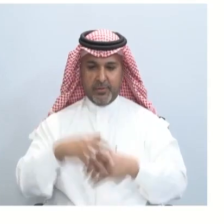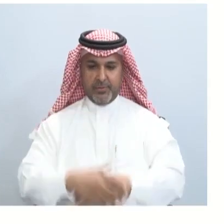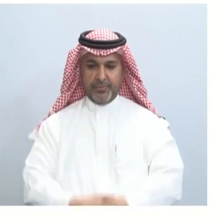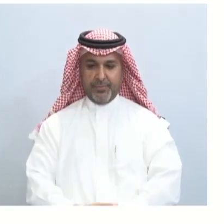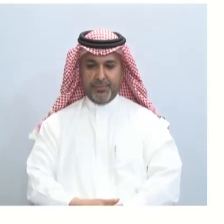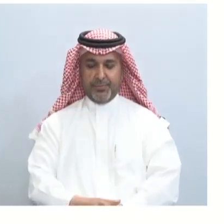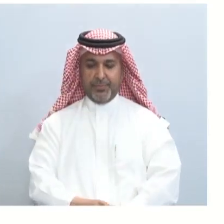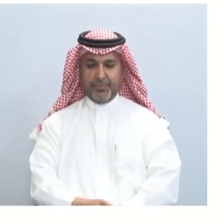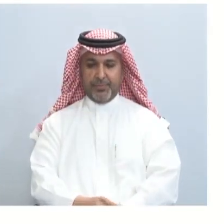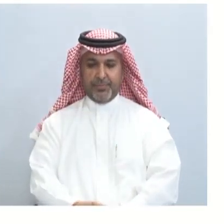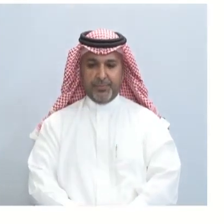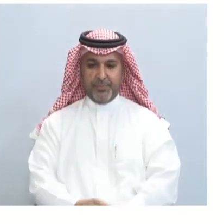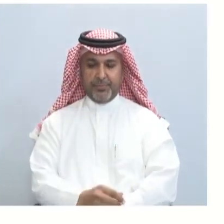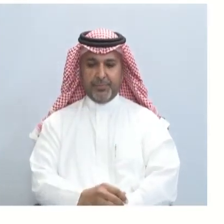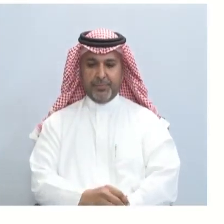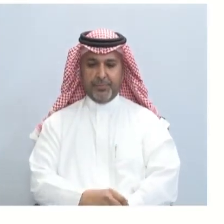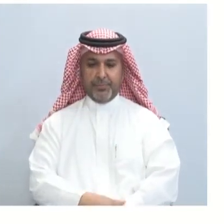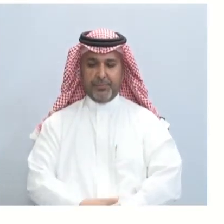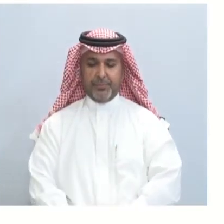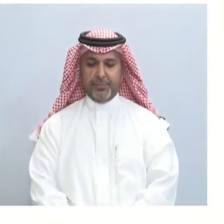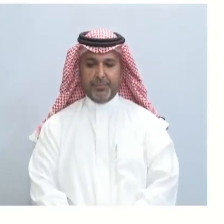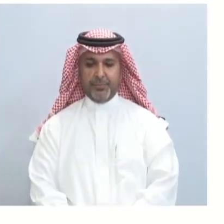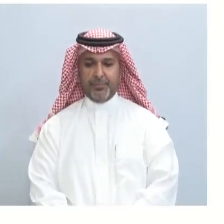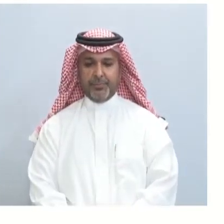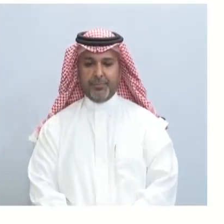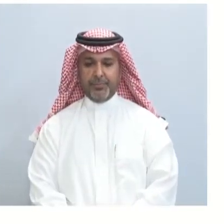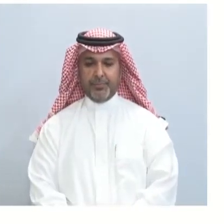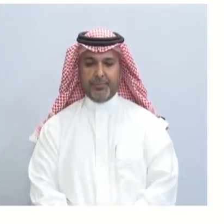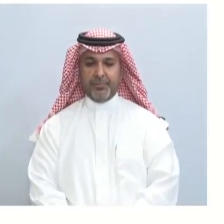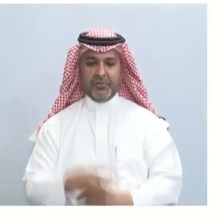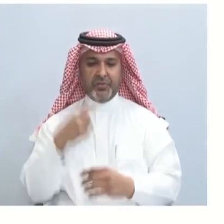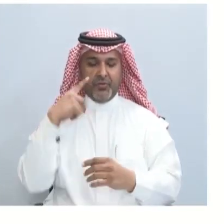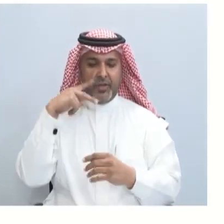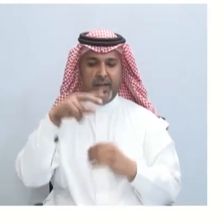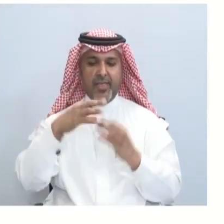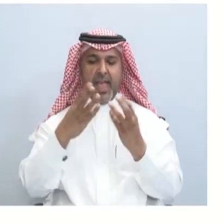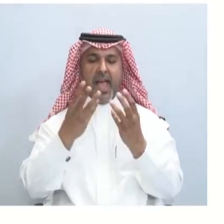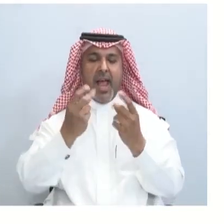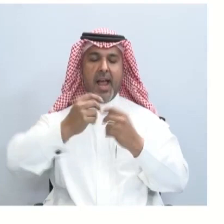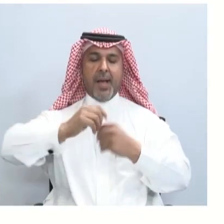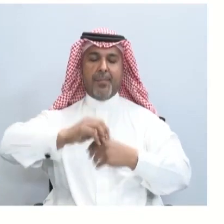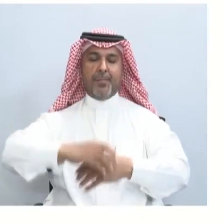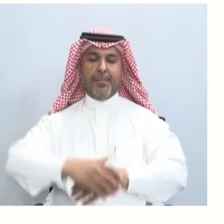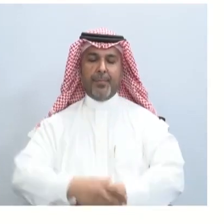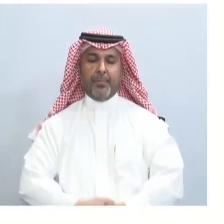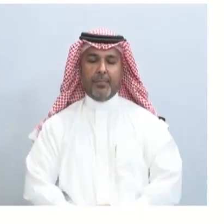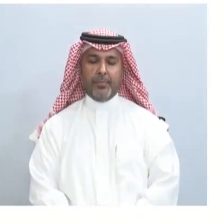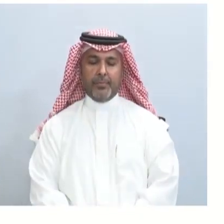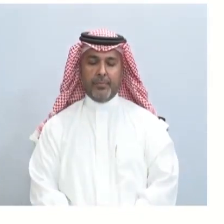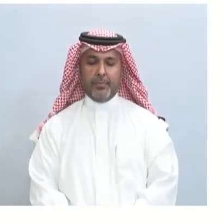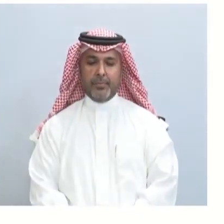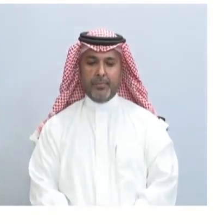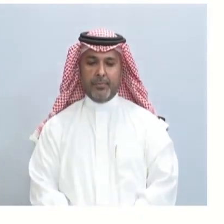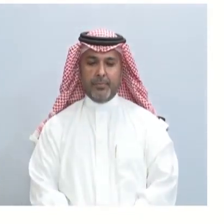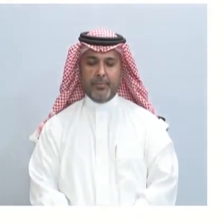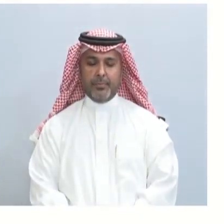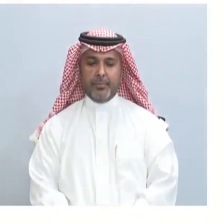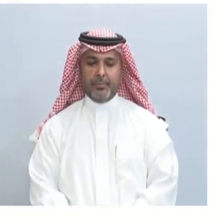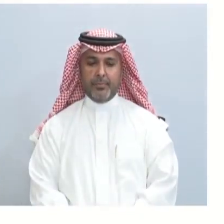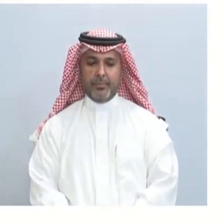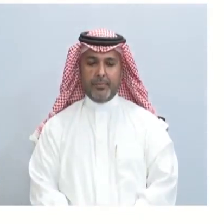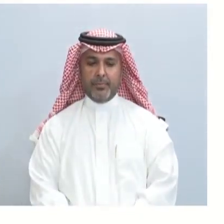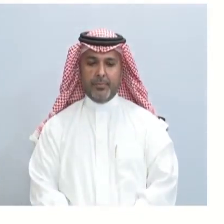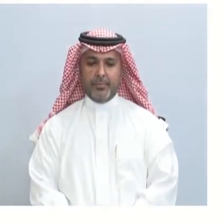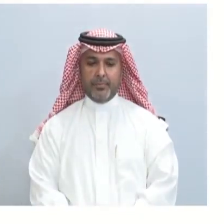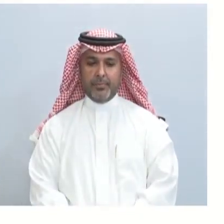لدينا مثال حساب مساحه شكل مركب المثال الاول احسب مساحه الشكل المجاور